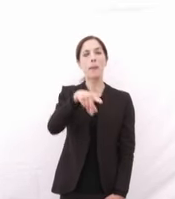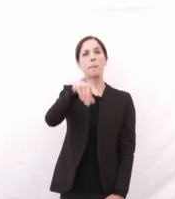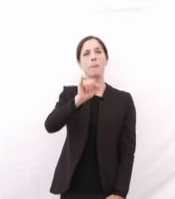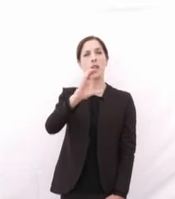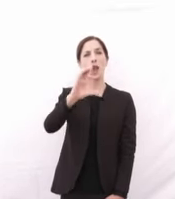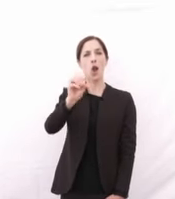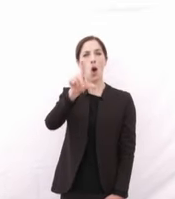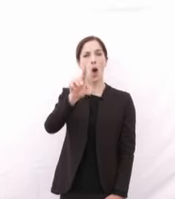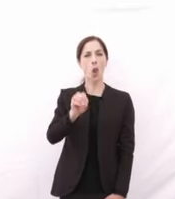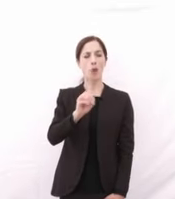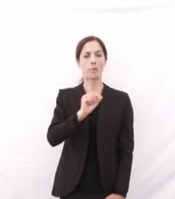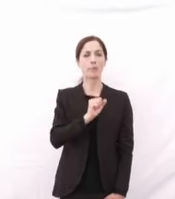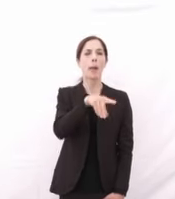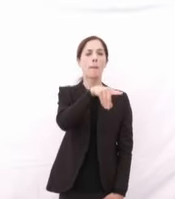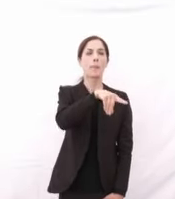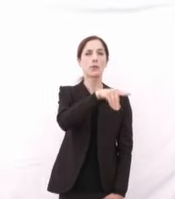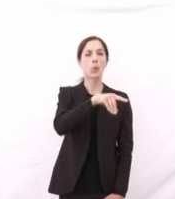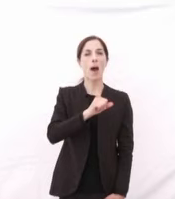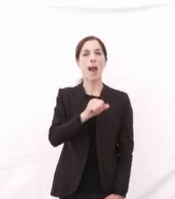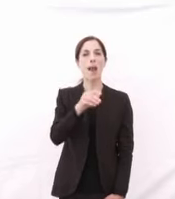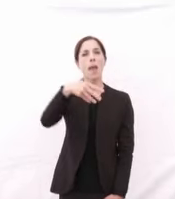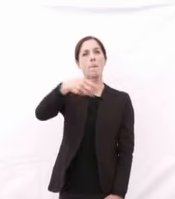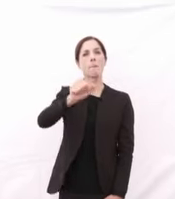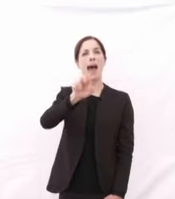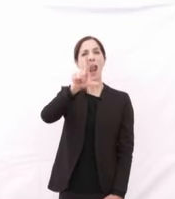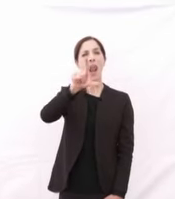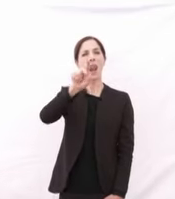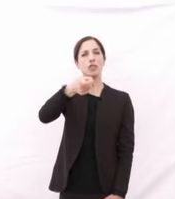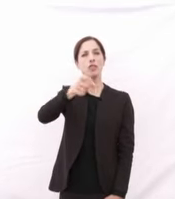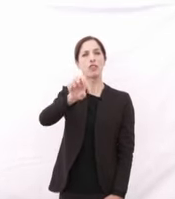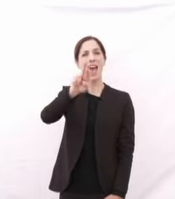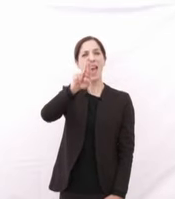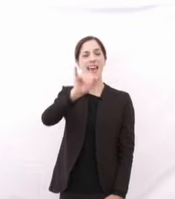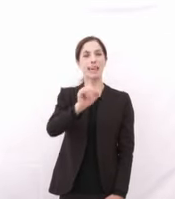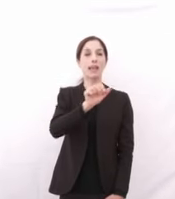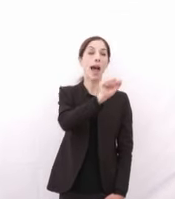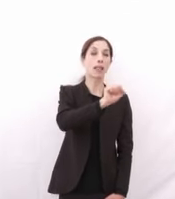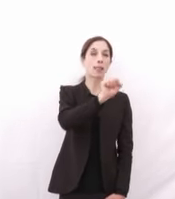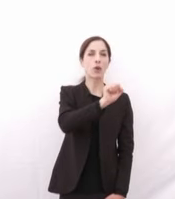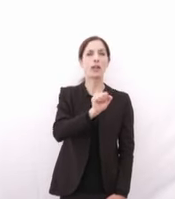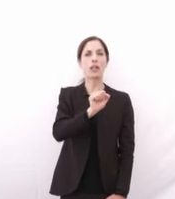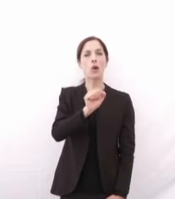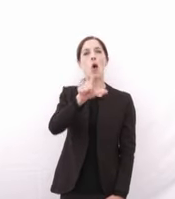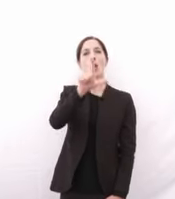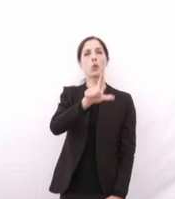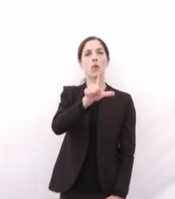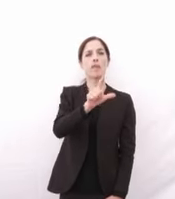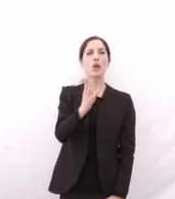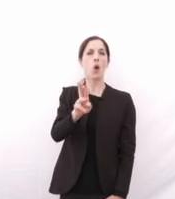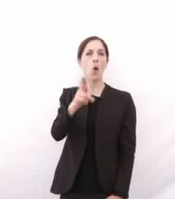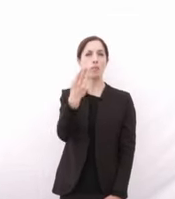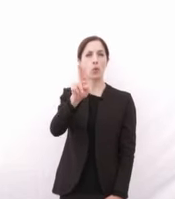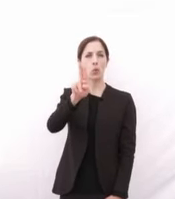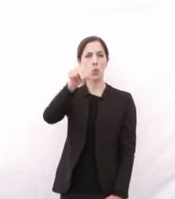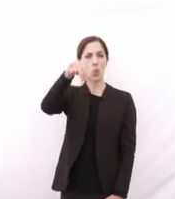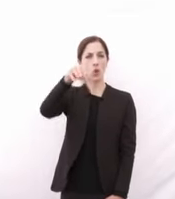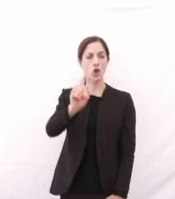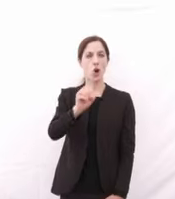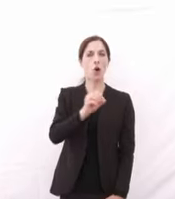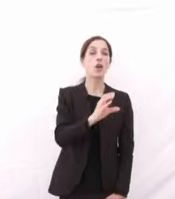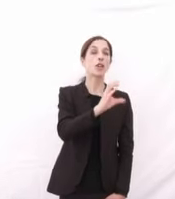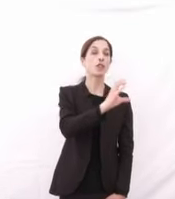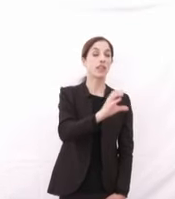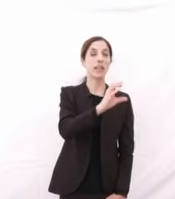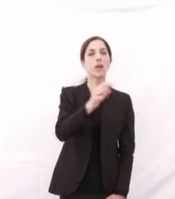Piccolo, Pasquale Malgeri, Antonino Ludovico Bruno,